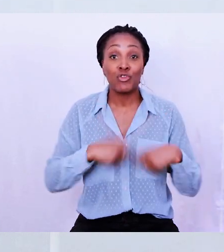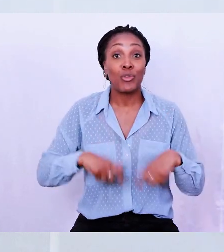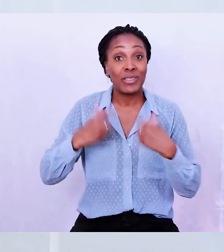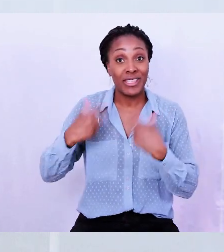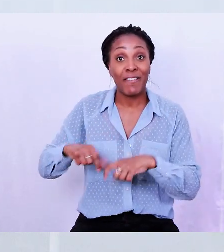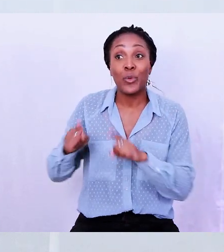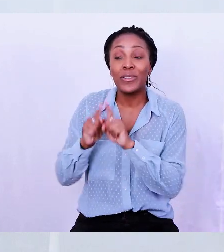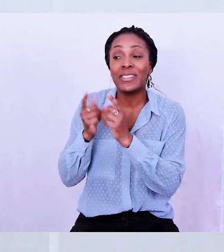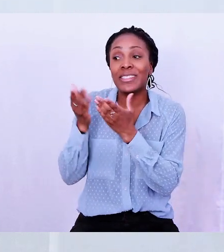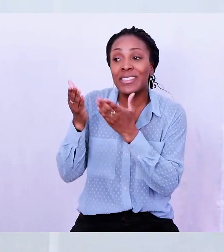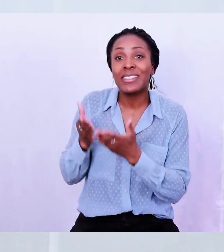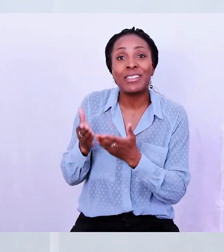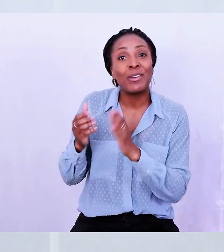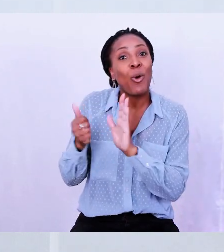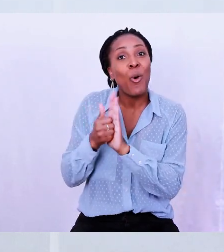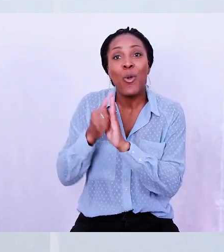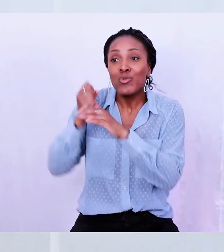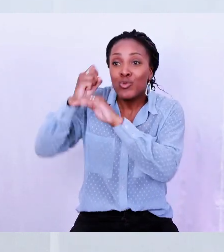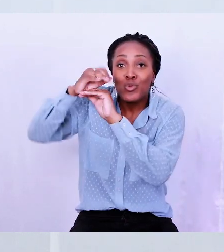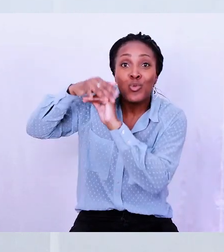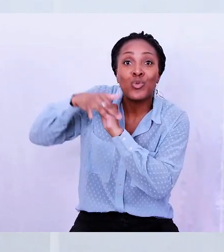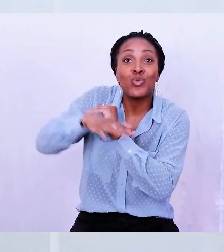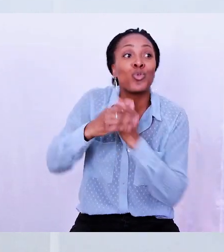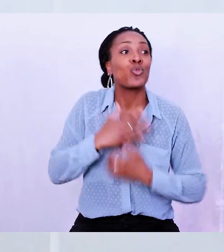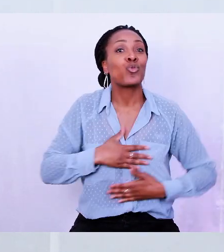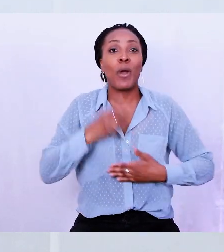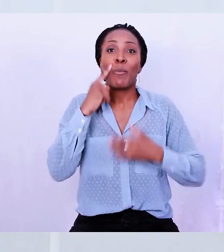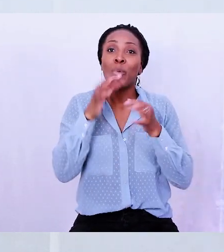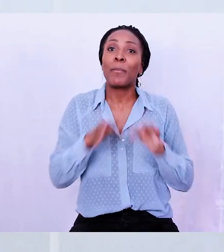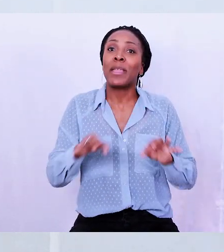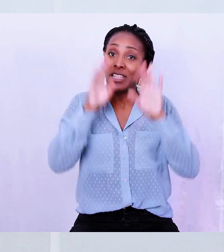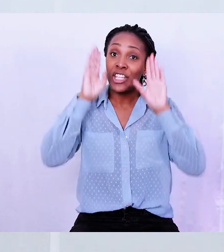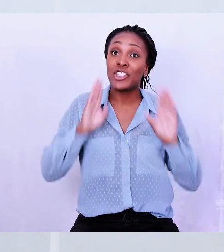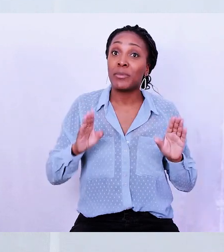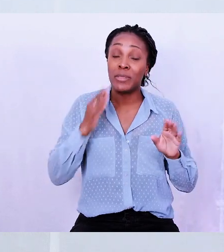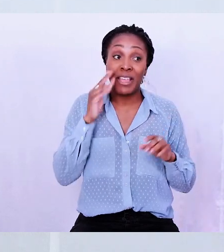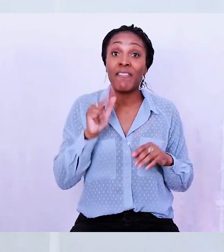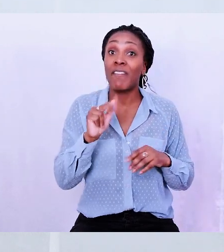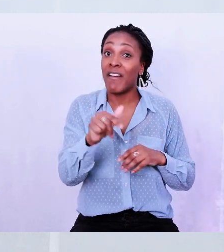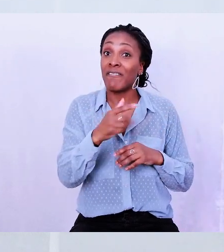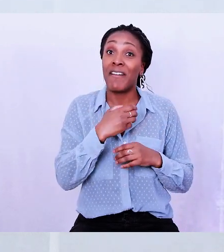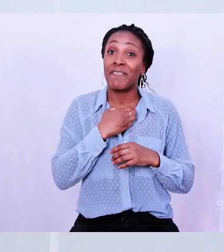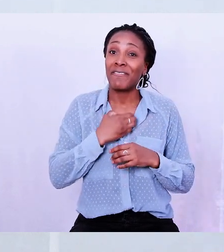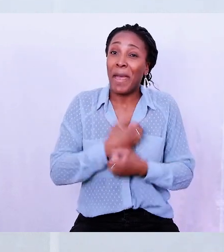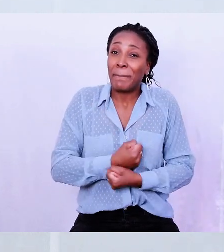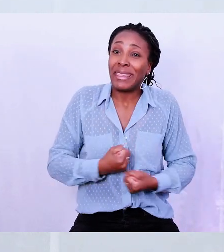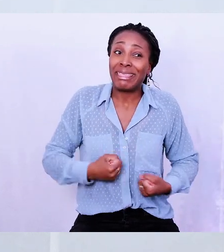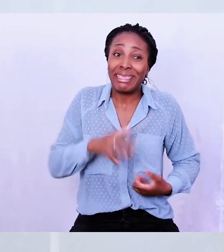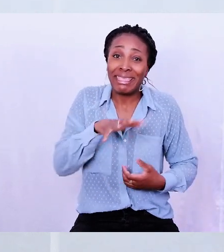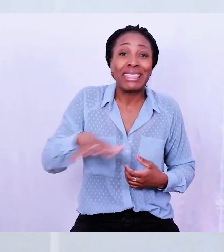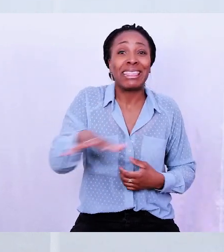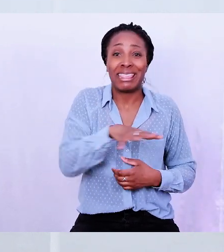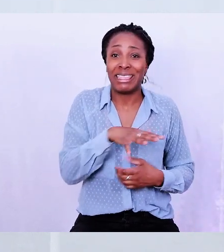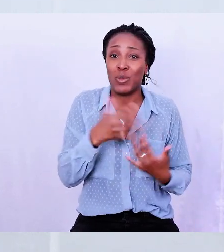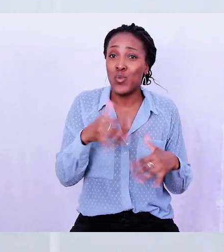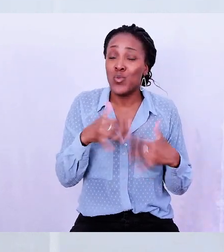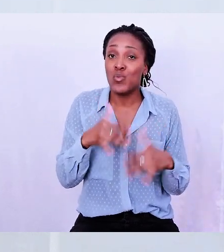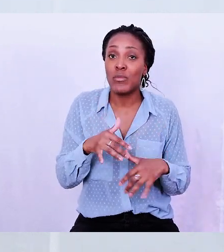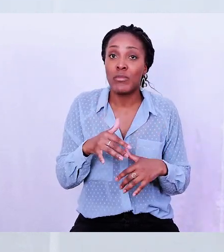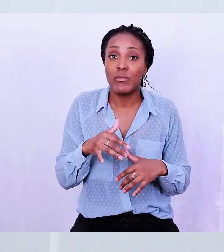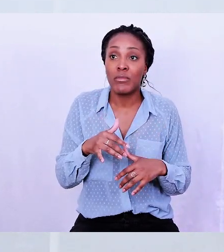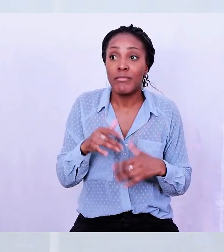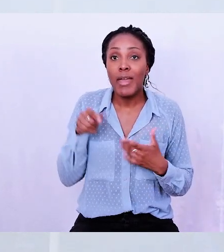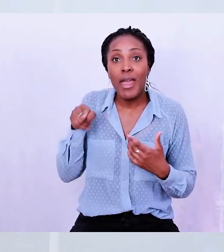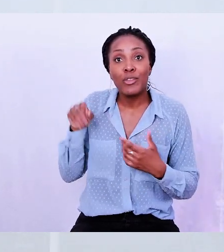cette source de joie. Il va être une espérance pour le pays d'Égypte. Ils vont passer par la famine bientôt. Mais cet homme-là, avec la sagesse que Dieu lui a donnée,